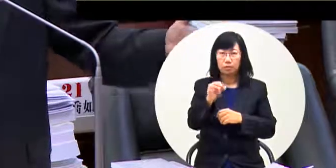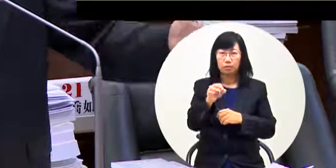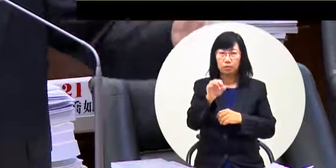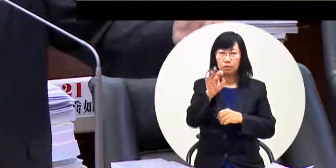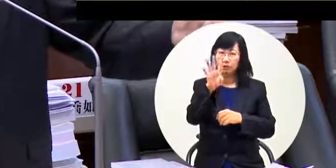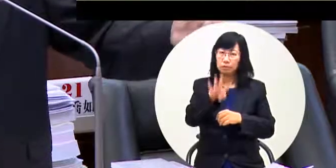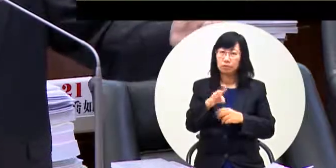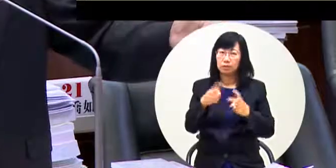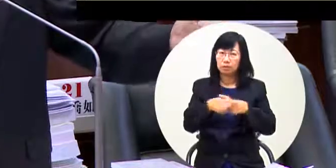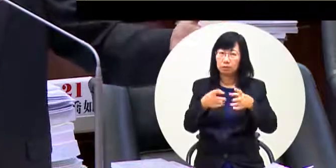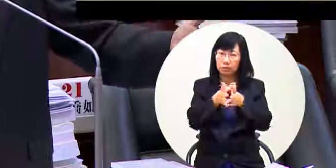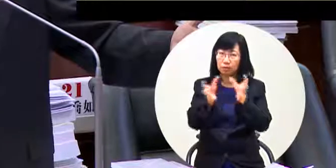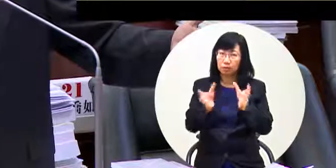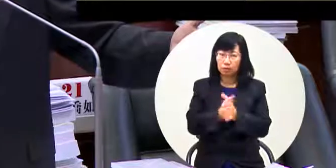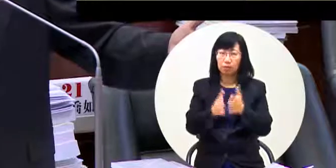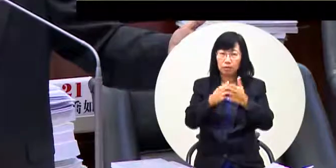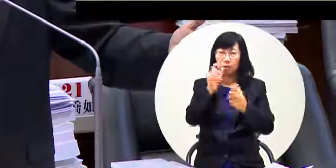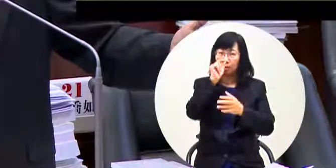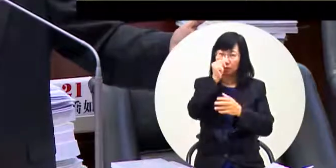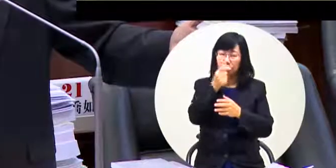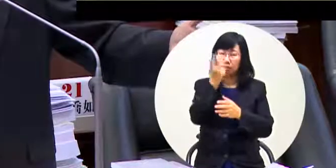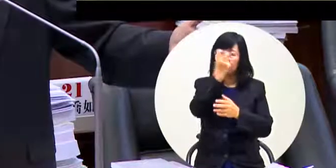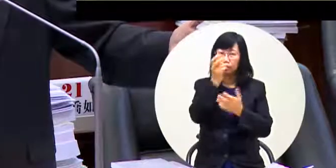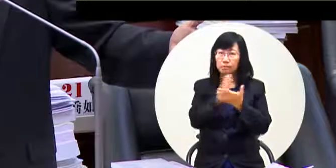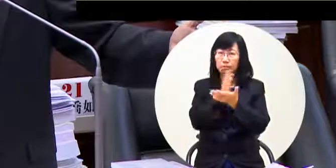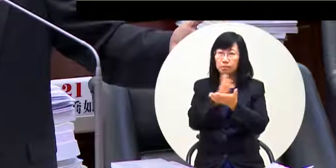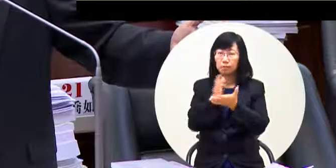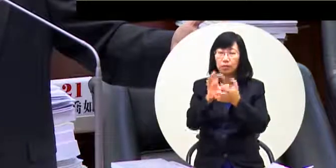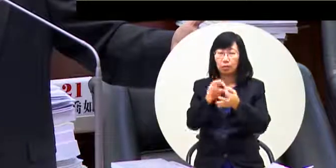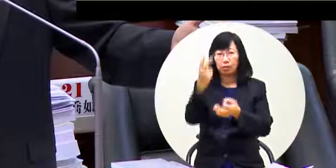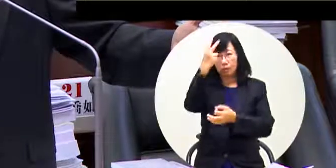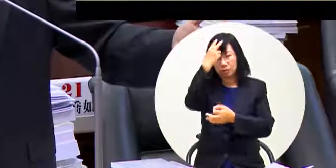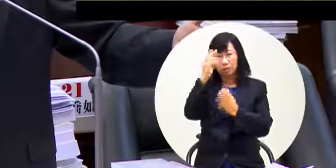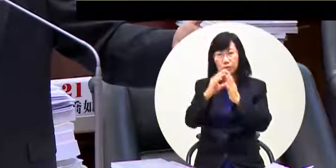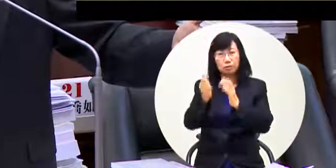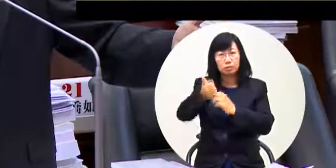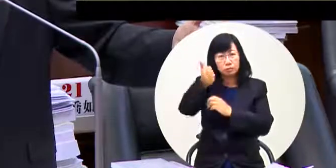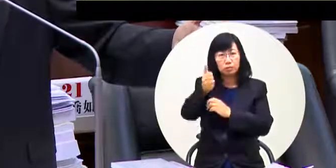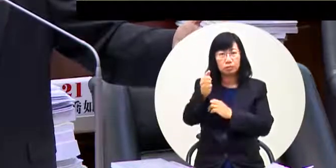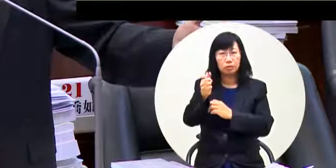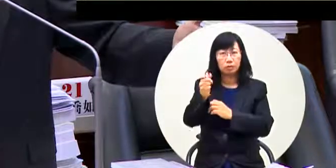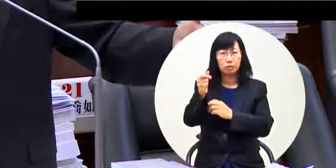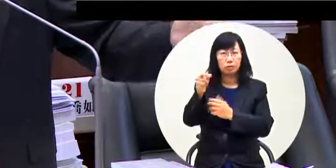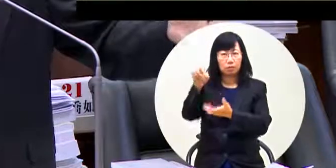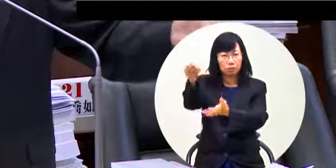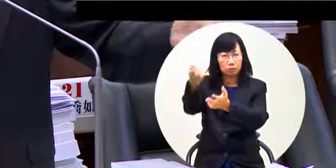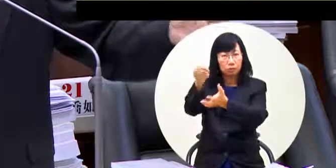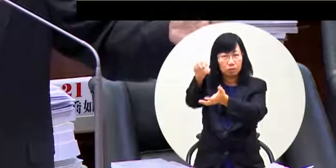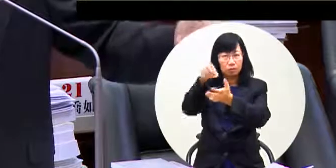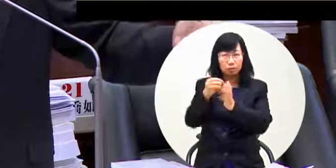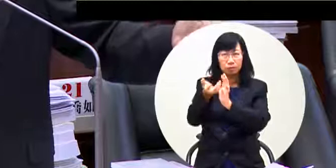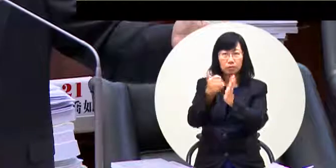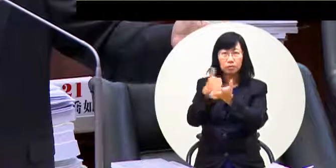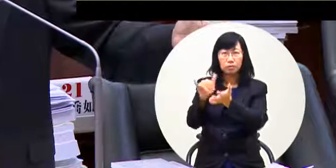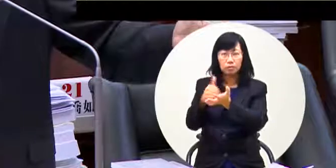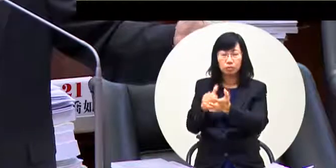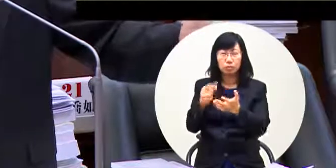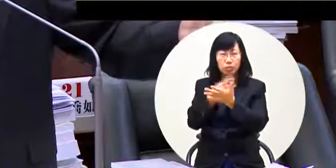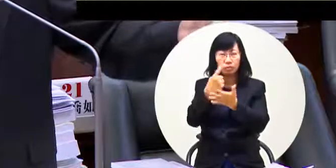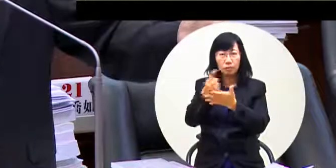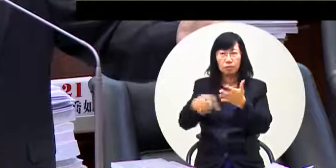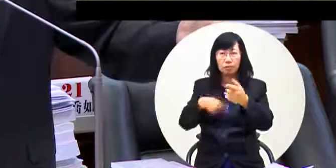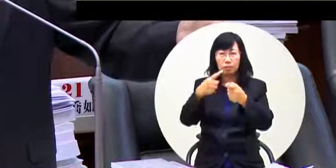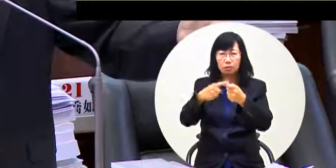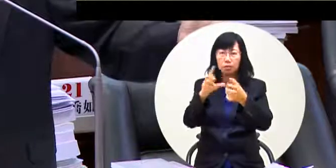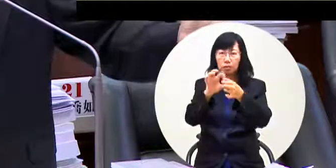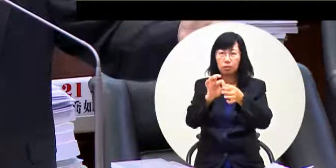是我们曾文生局长你的预算，每一年的上演大戏就是我们怎么样招商，吵